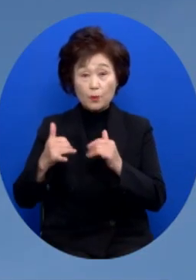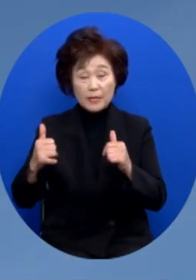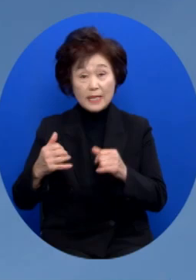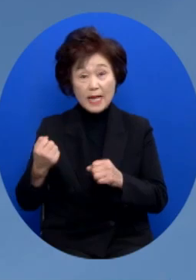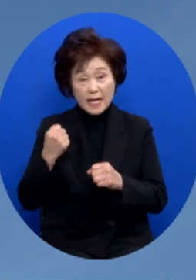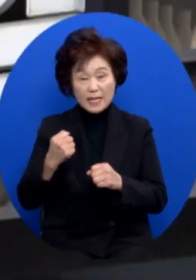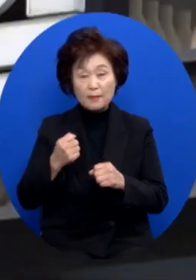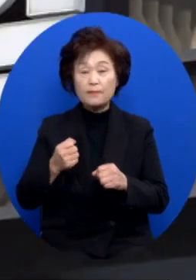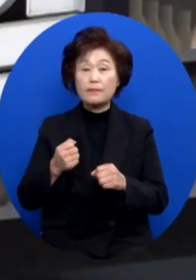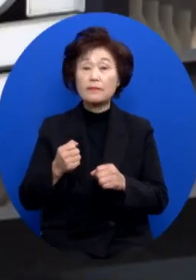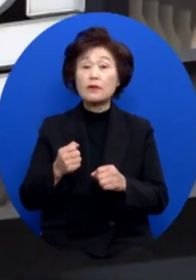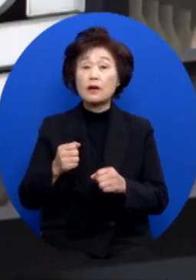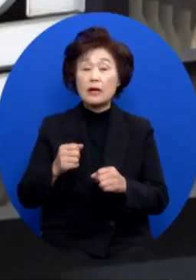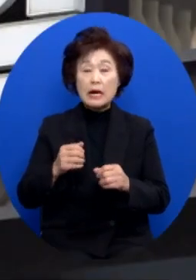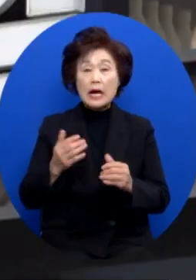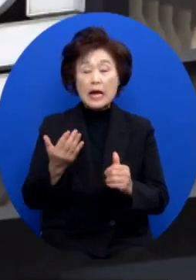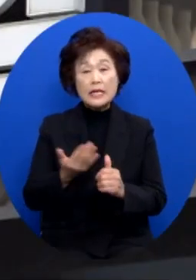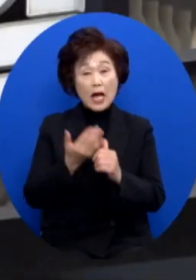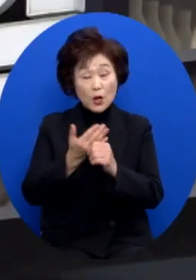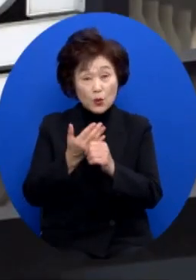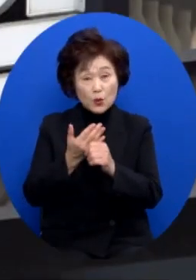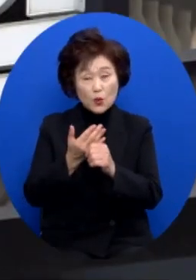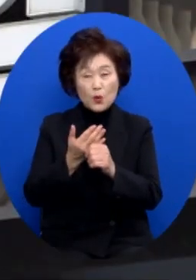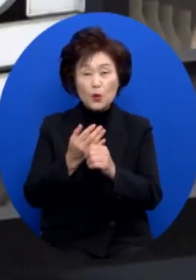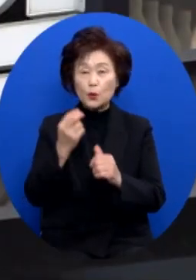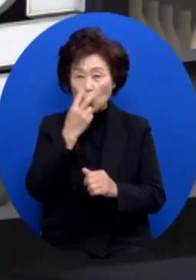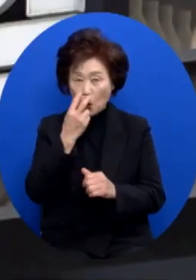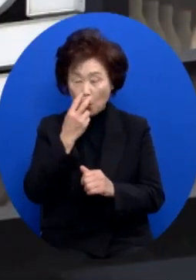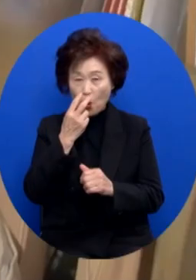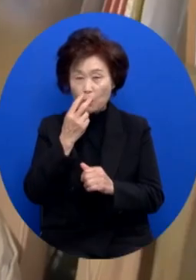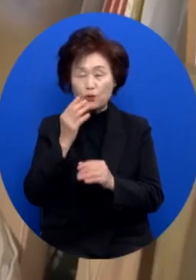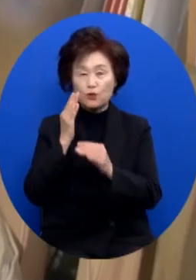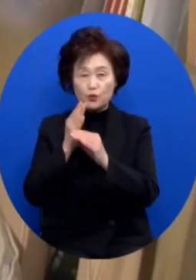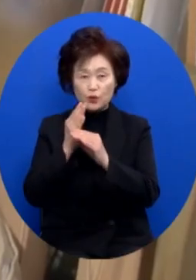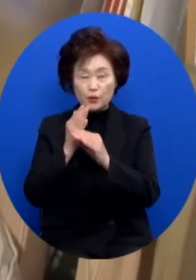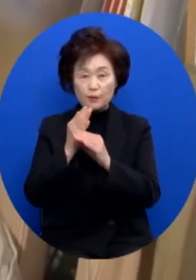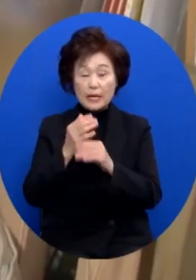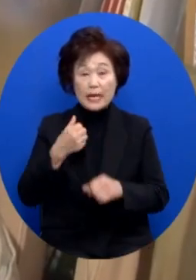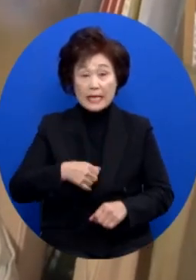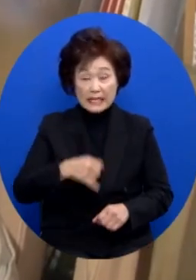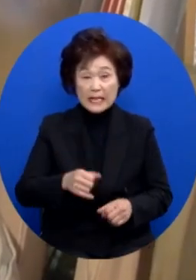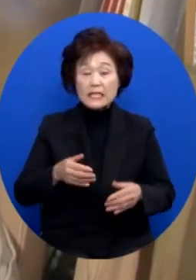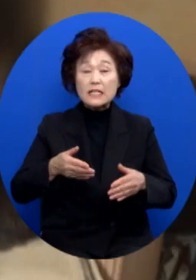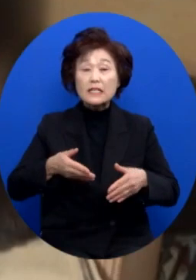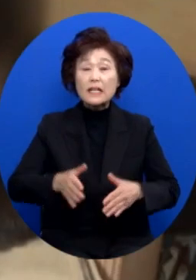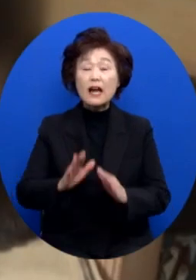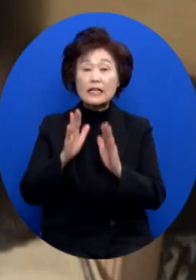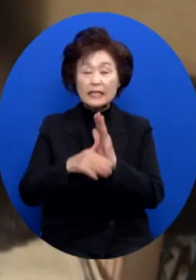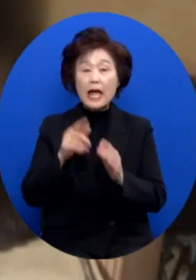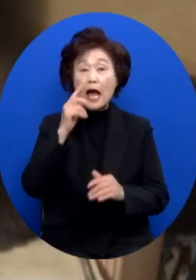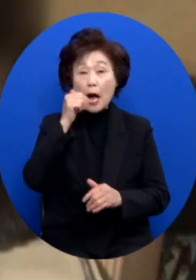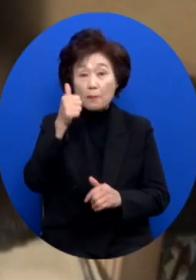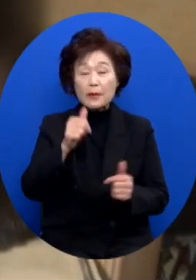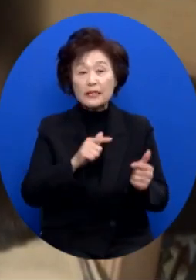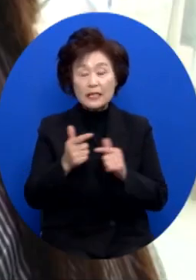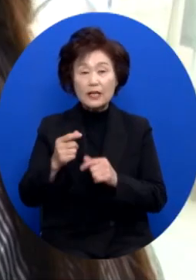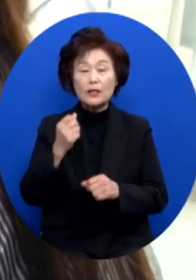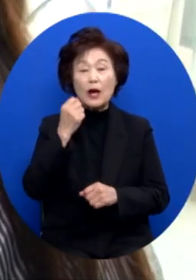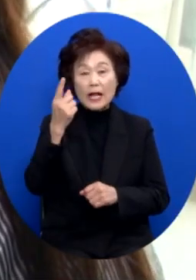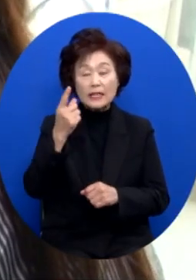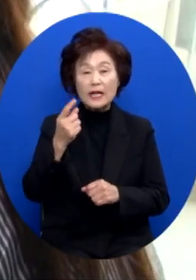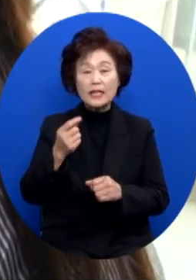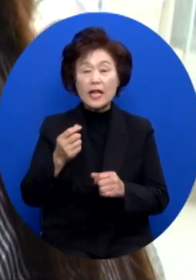저출생 대책은 양육 돌봄에 맞춰져 있습니다 자녀 출산시 아빠에게도 한 달의 유급